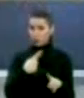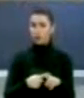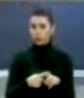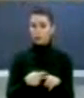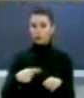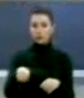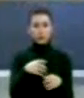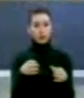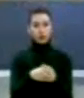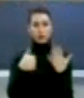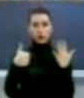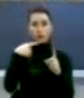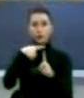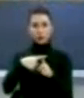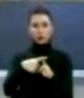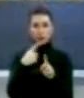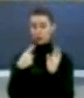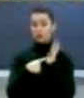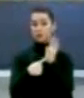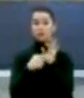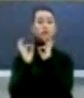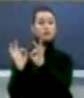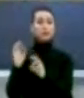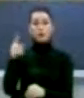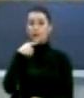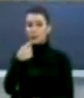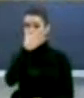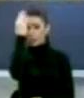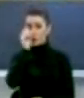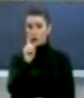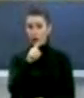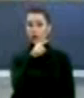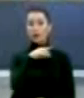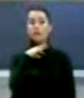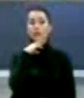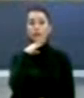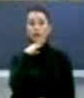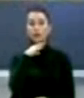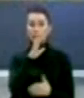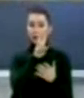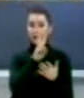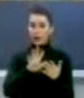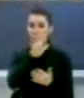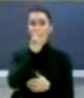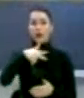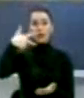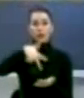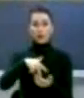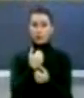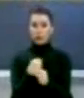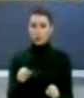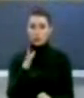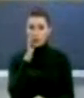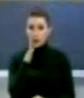të grupit 6+, mos haroni që në veri jetojnë 3.000 boshnjak, ku ka gjyqtar